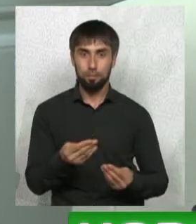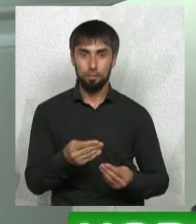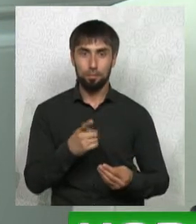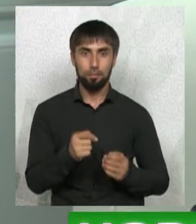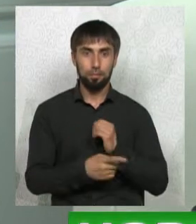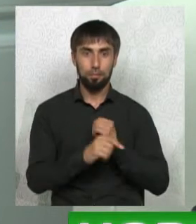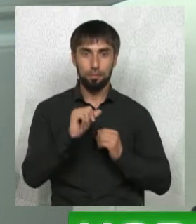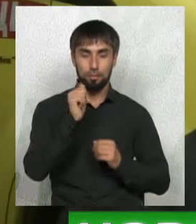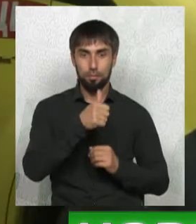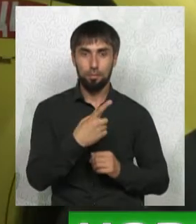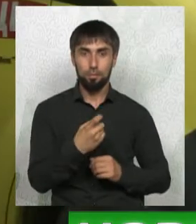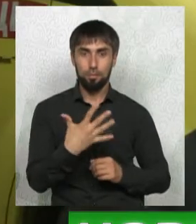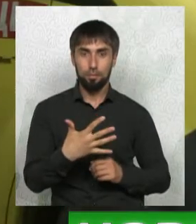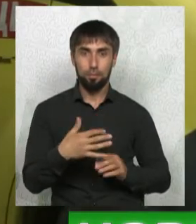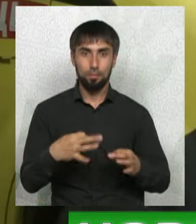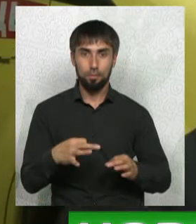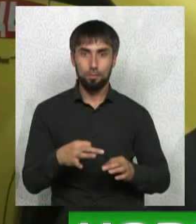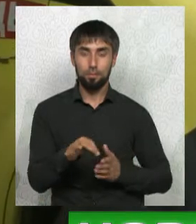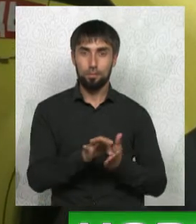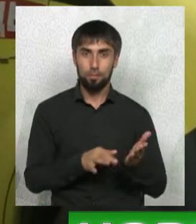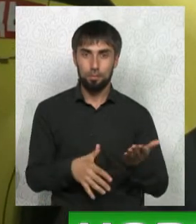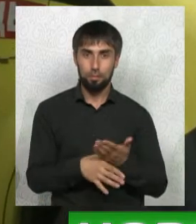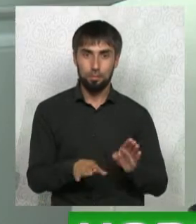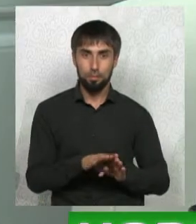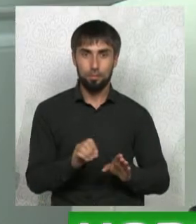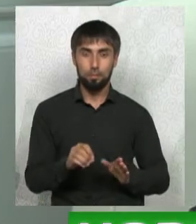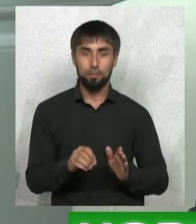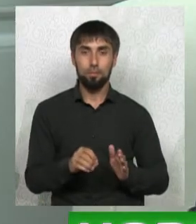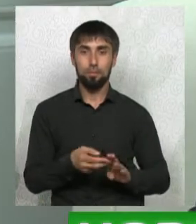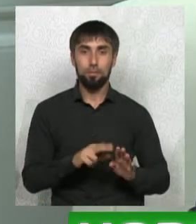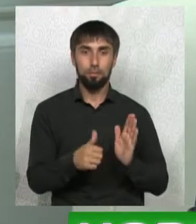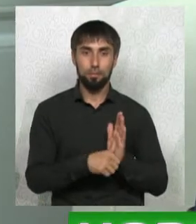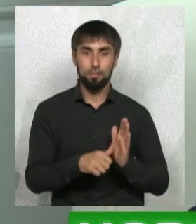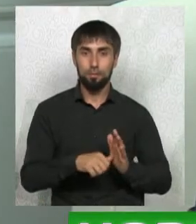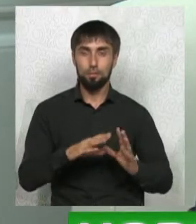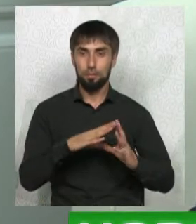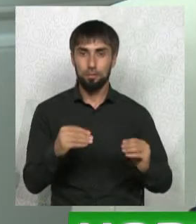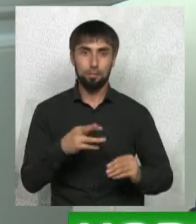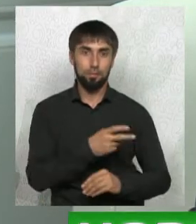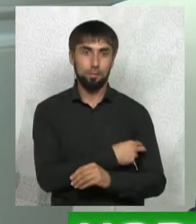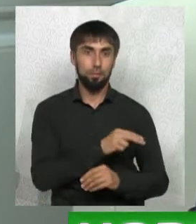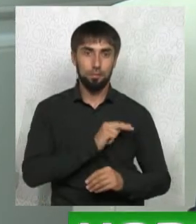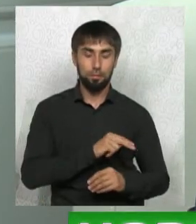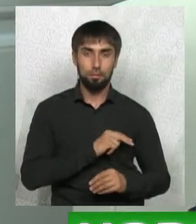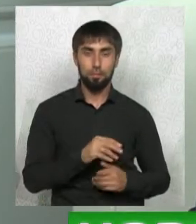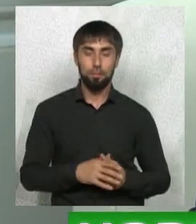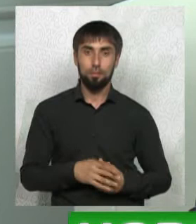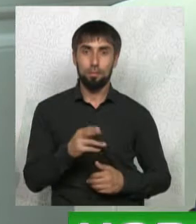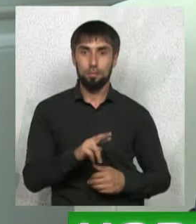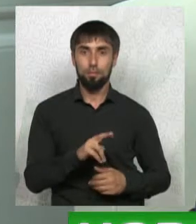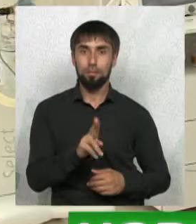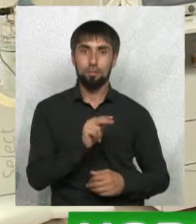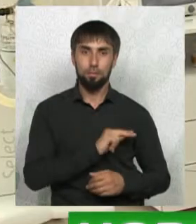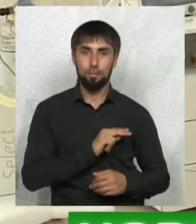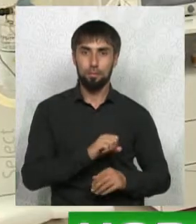годы. 105 автомобилей скорой помощи, 6 легковых автомобилей для медицинских работников,